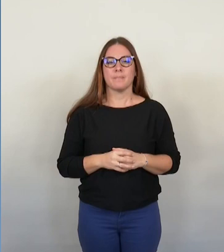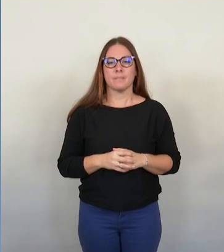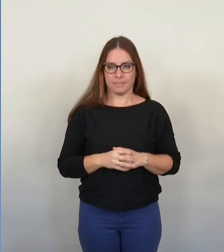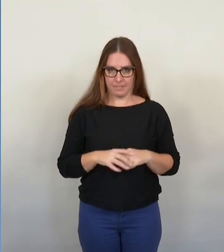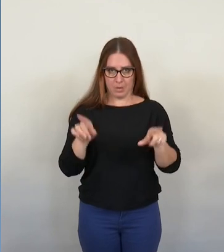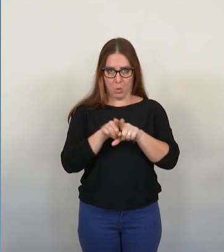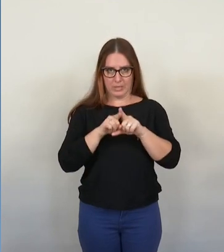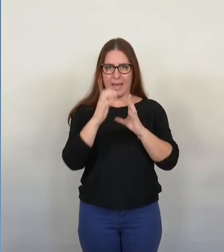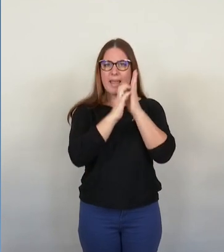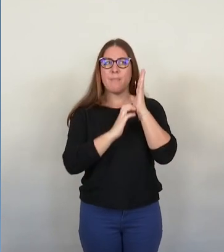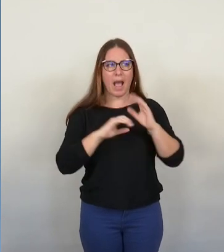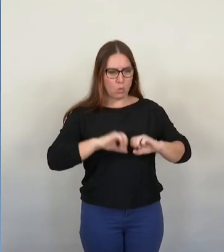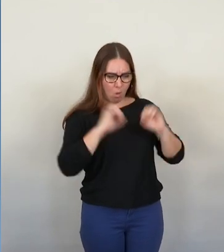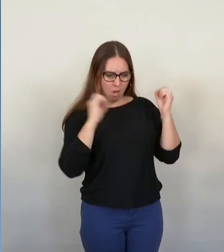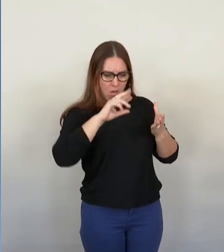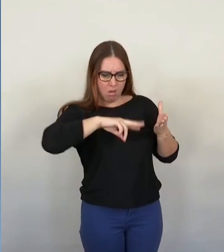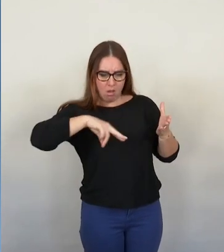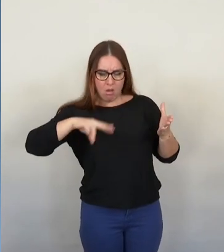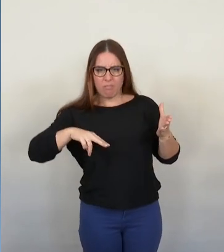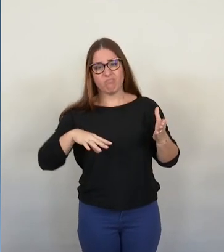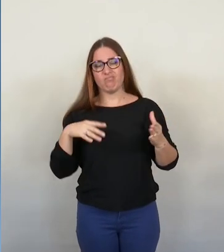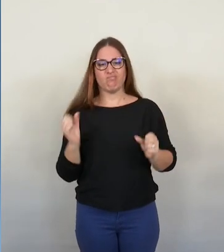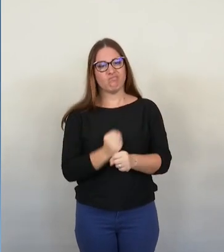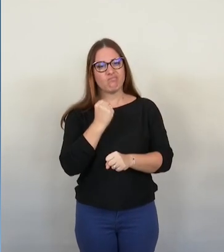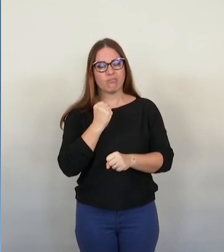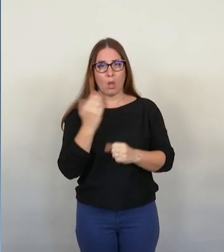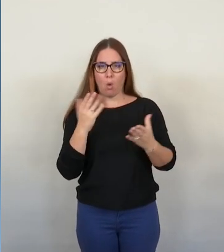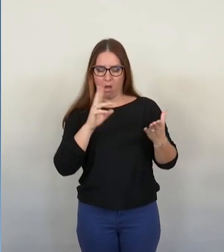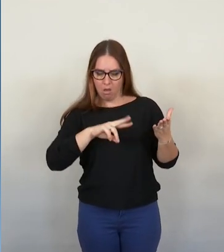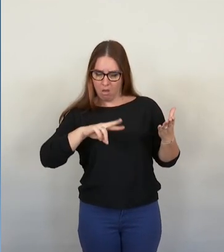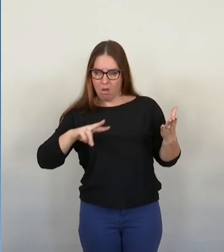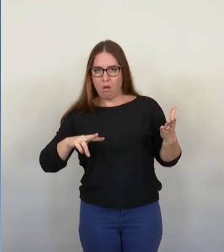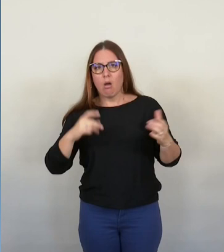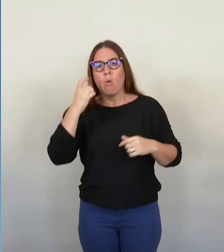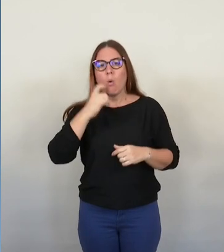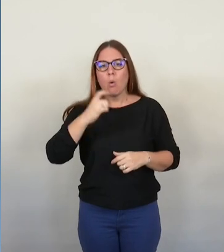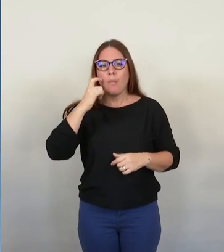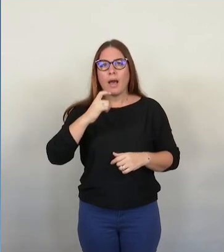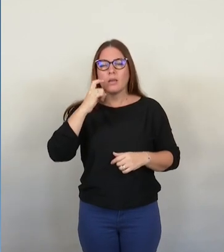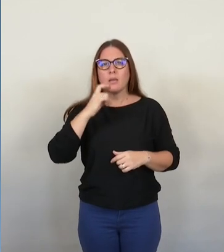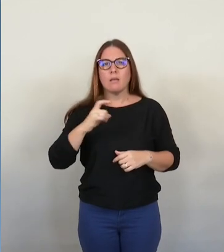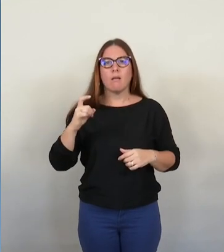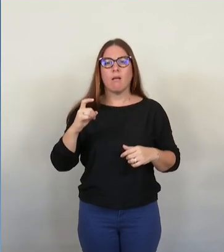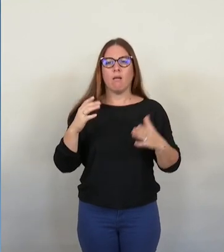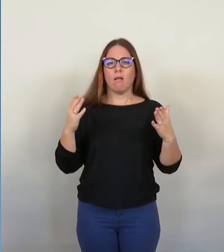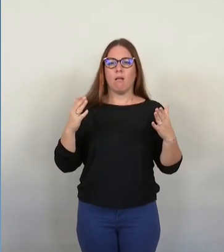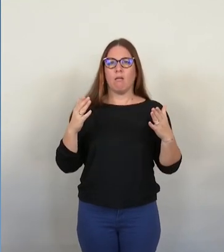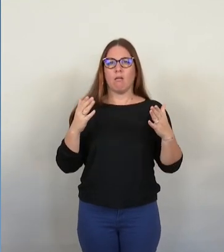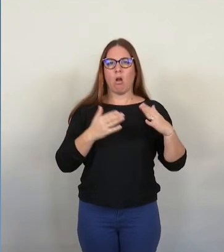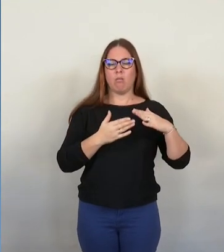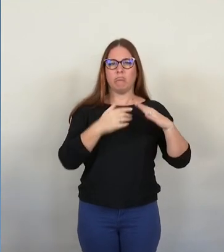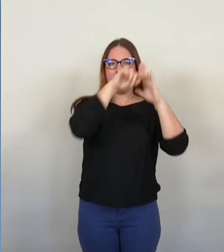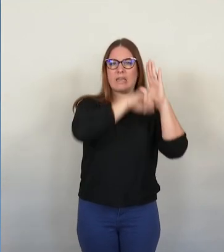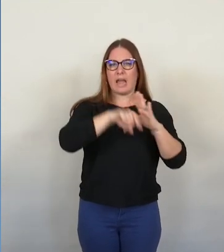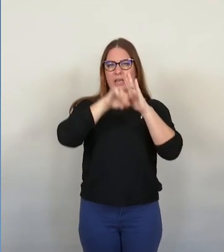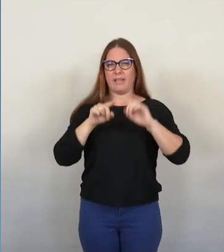penseche sur la délibération on peut pas s'empêcher à regret d'ailleurs de constater que d'abord on a de cadres différents c'estd que il y a sur